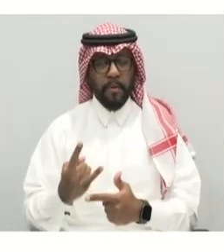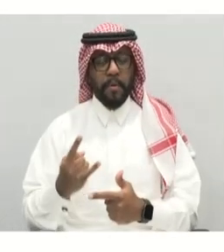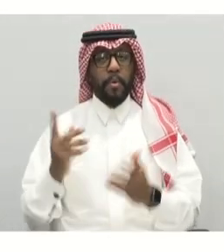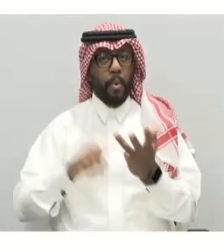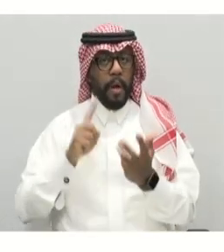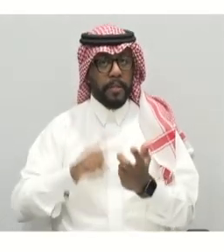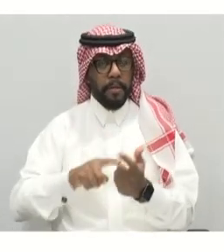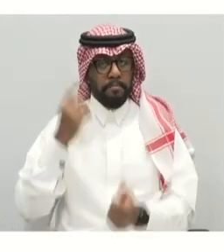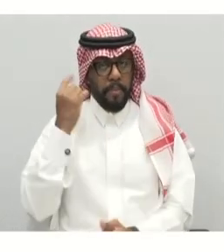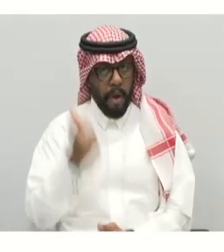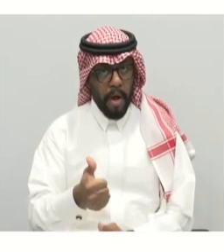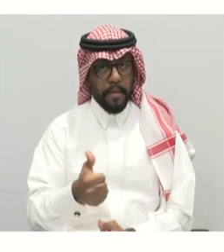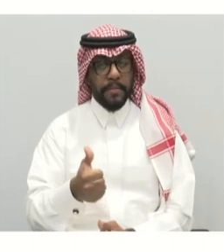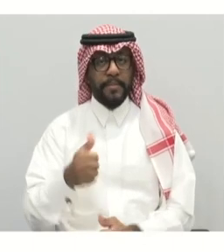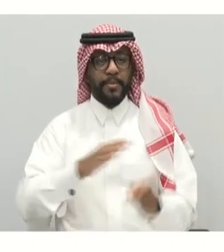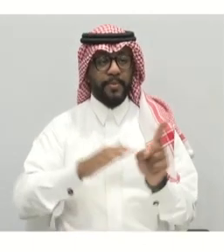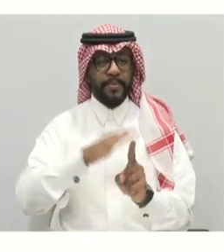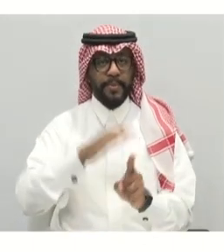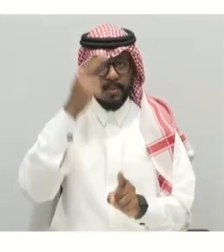وينتمي لوطنه